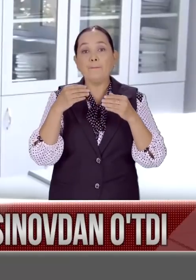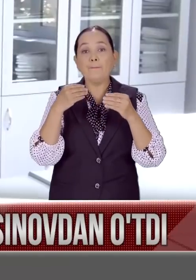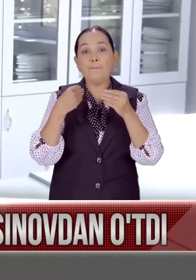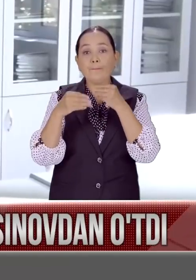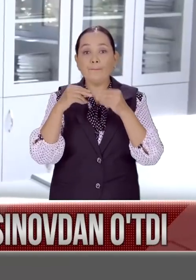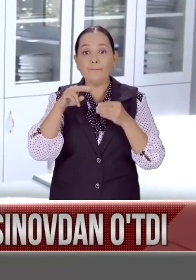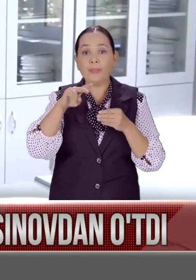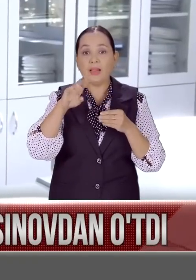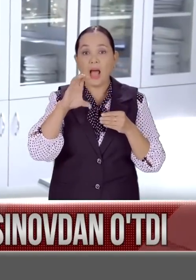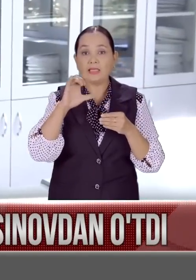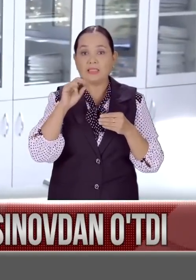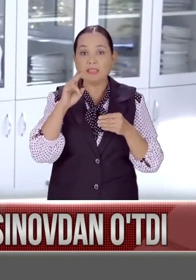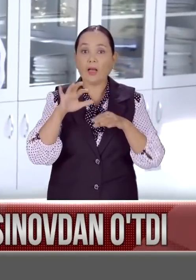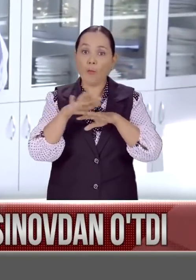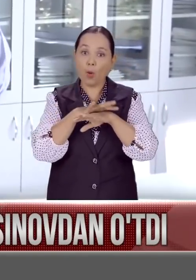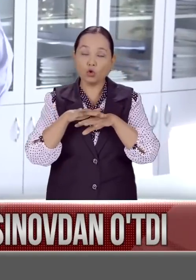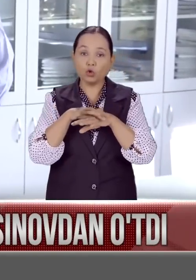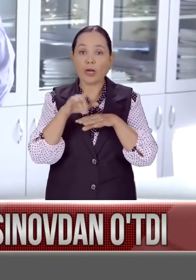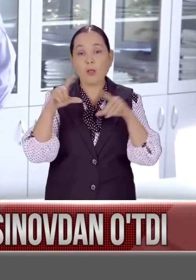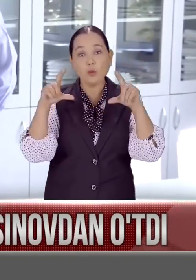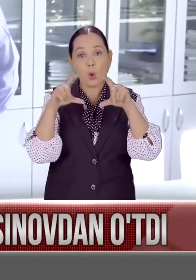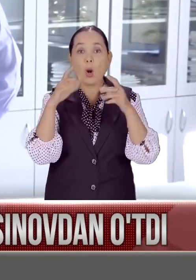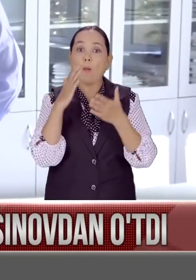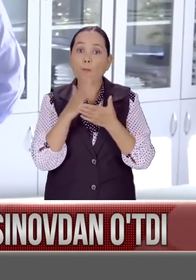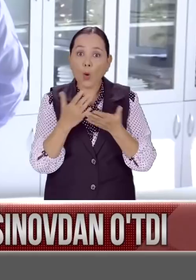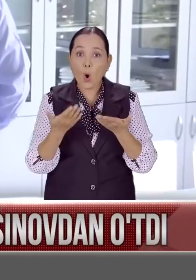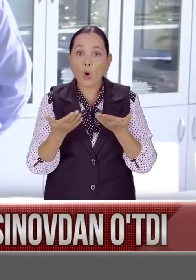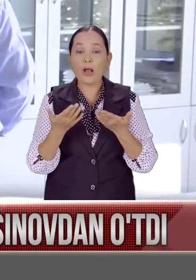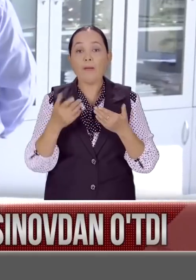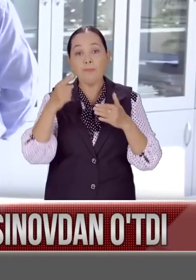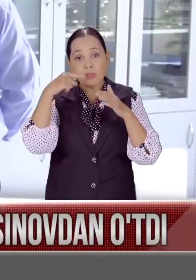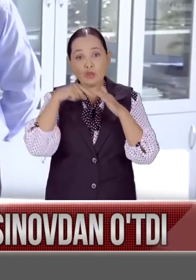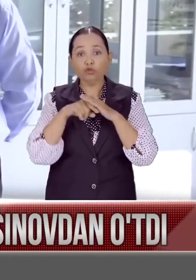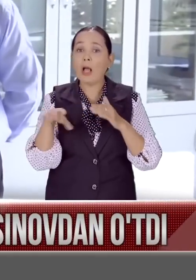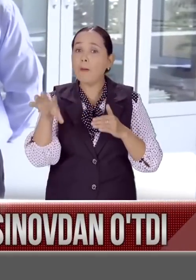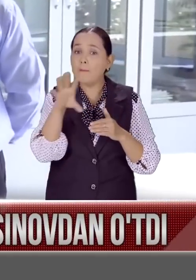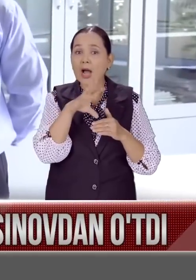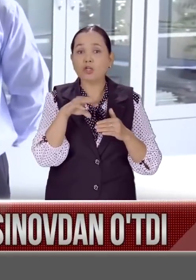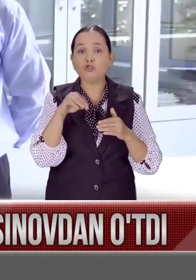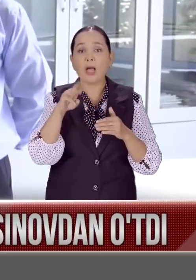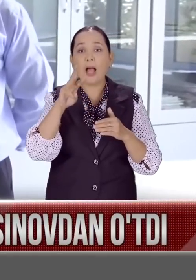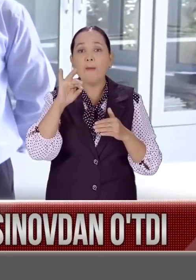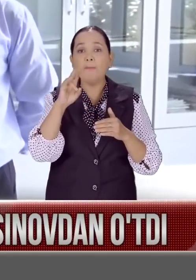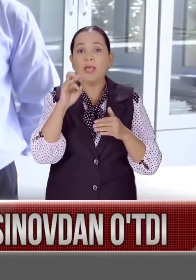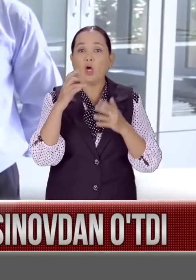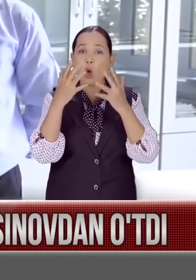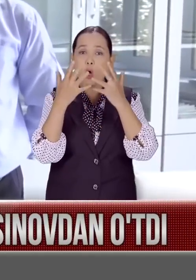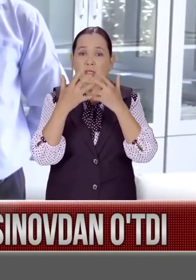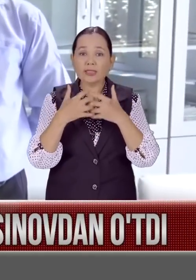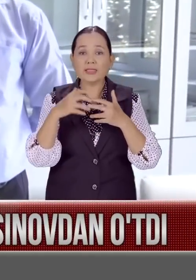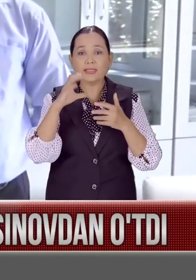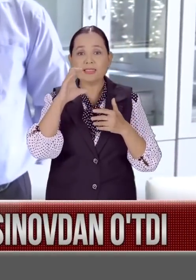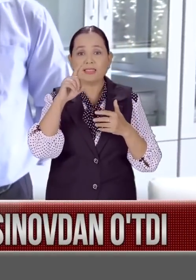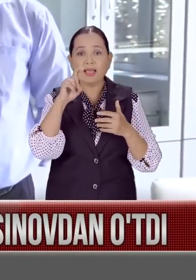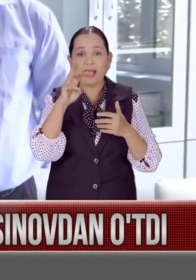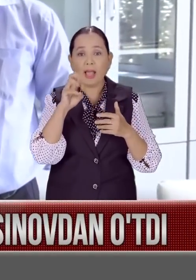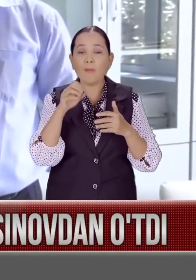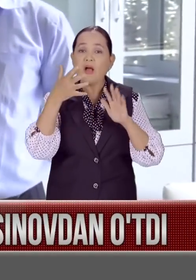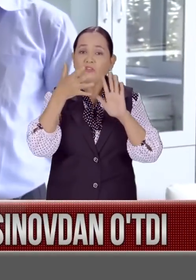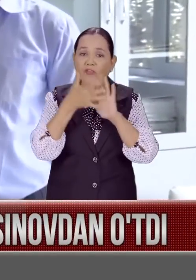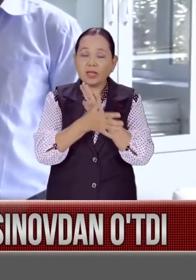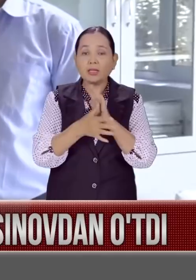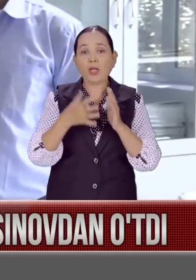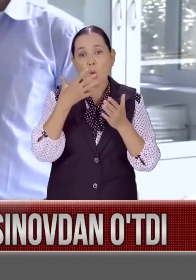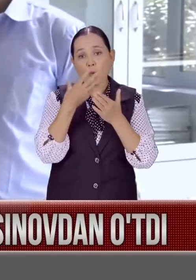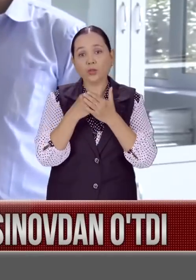korpus, oddiy o'sha qolip bozorda, do'konlarimizda bor. Ichidagi barcha mikroskemalar, boshqasi hammasi